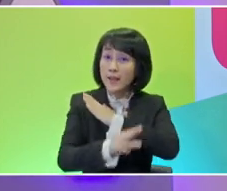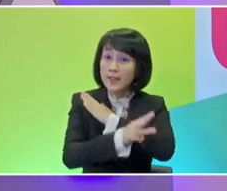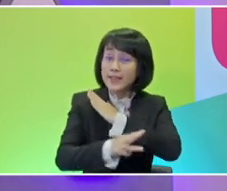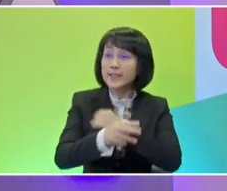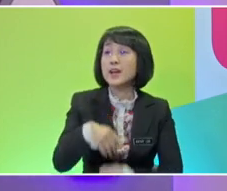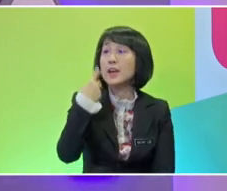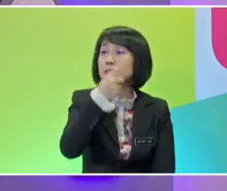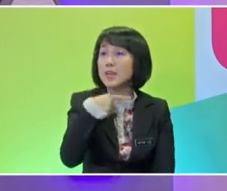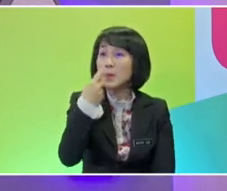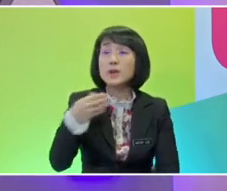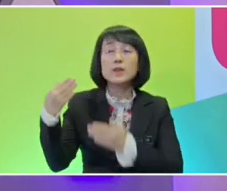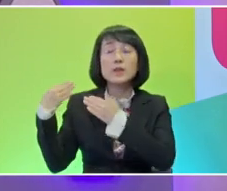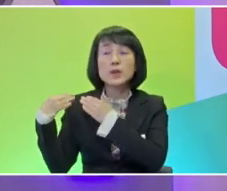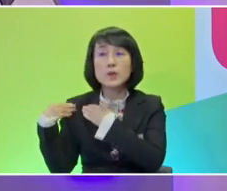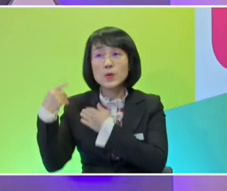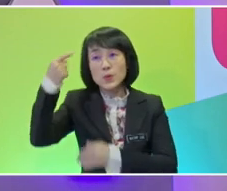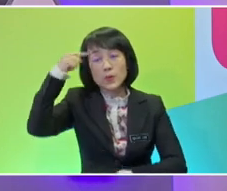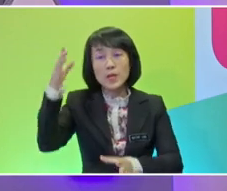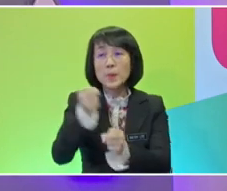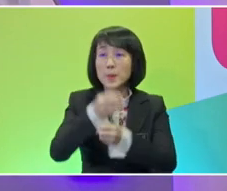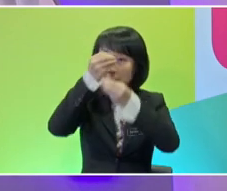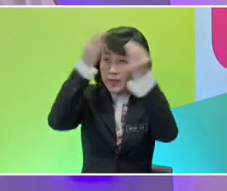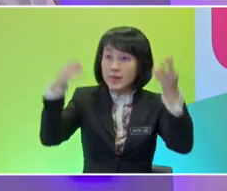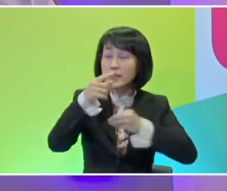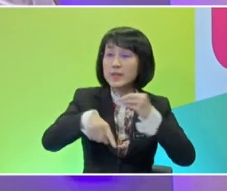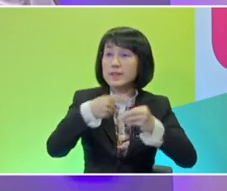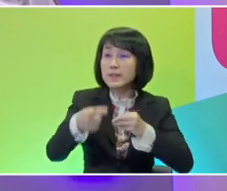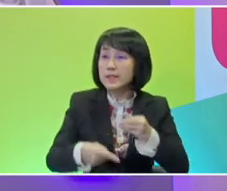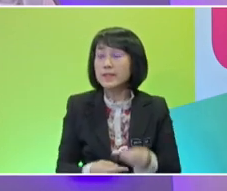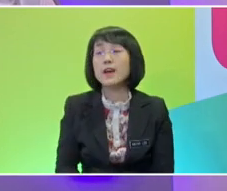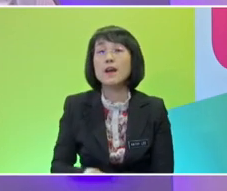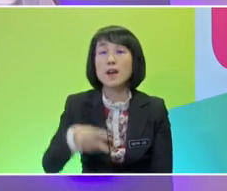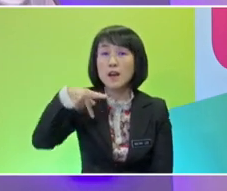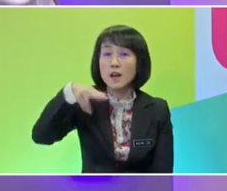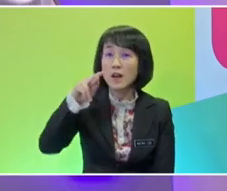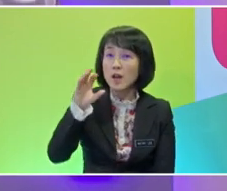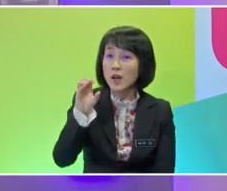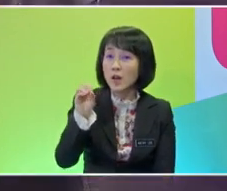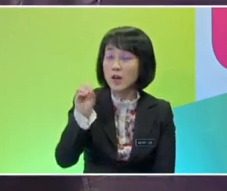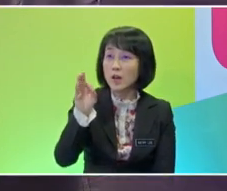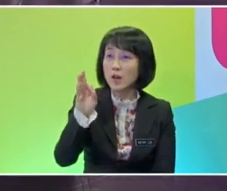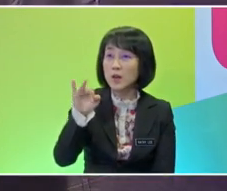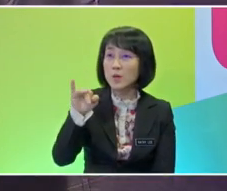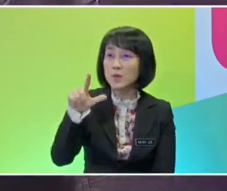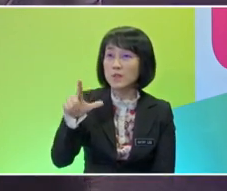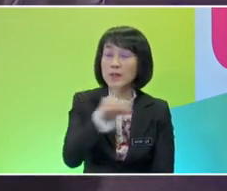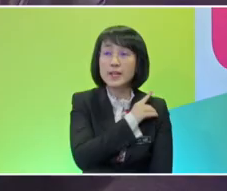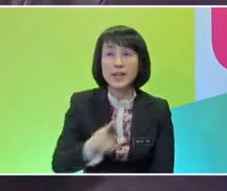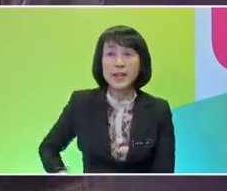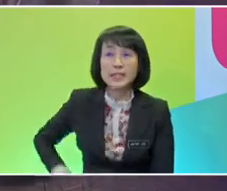eee Siapa yang di pertanggungjawabkan untuk dapatkan umat tentang profile dinastichi berliku sih kayaknya sih iya